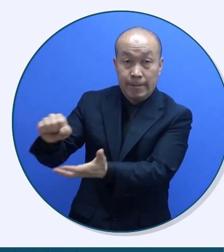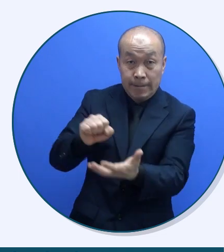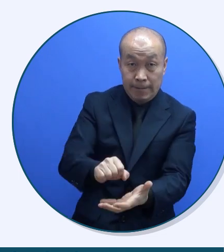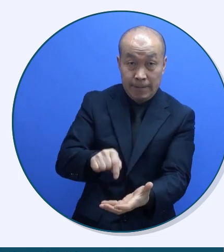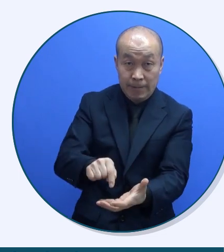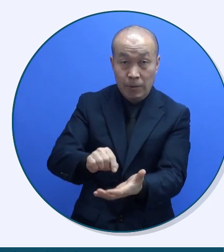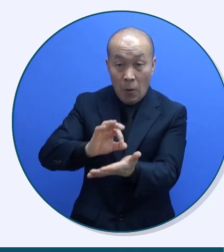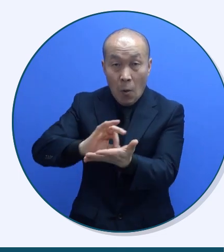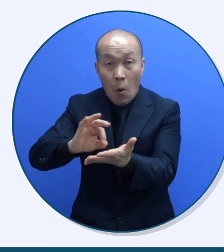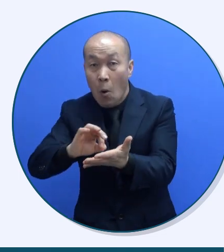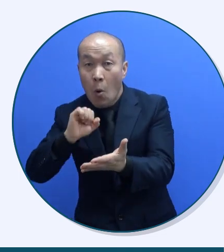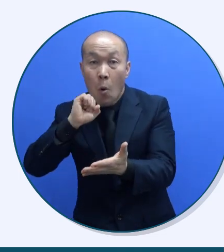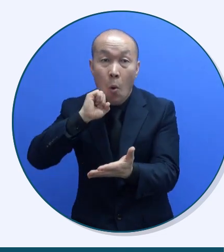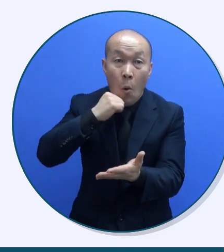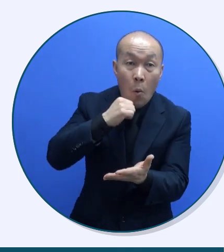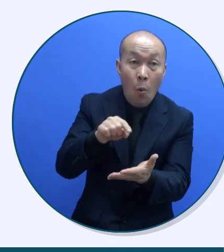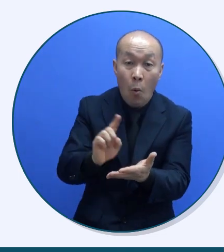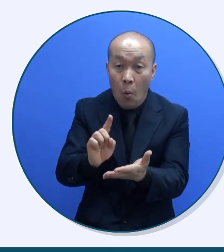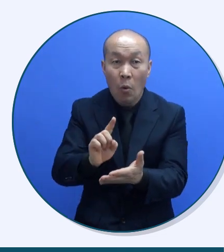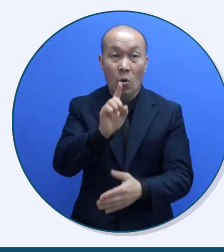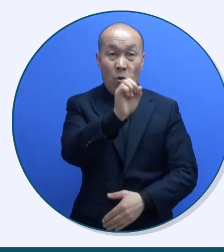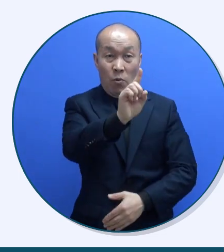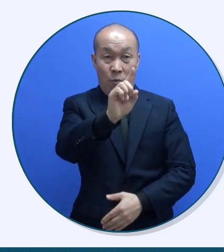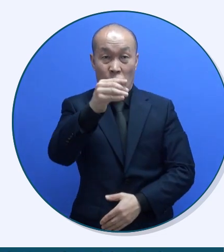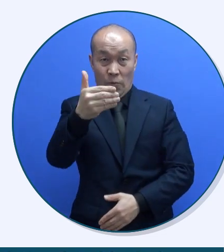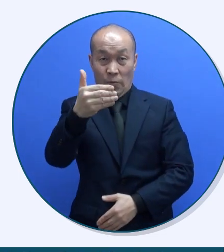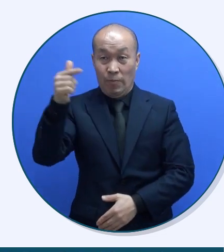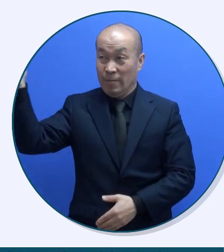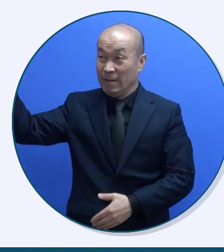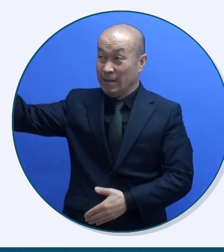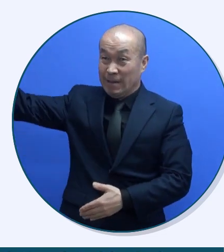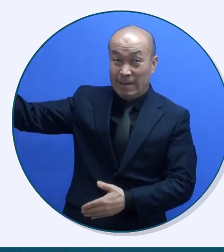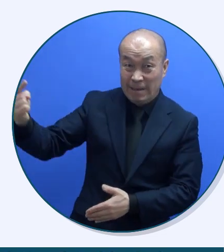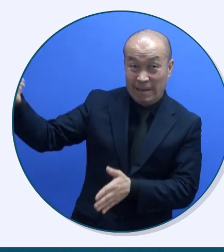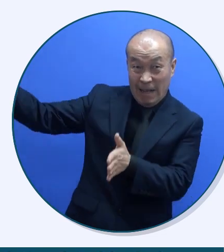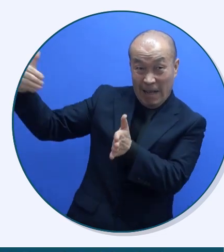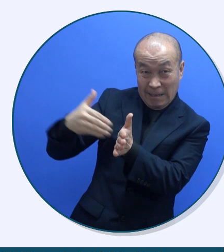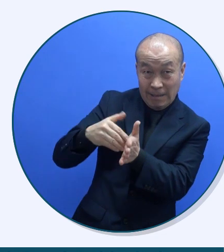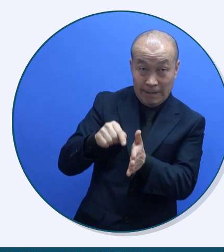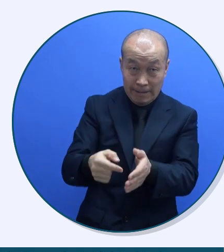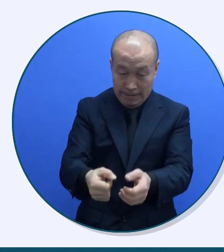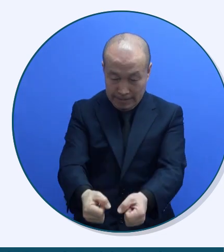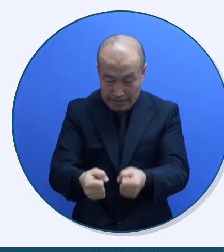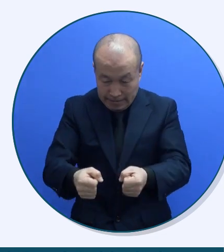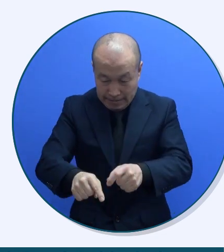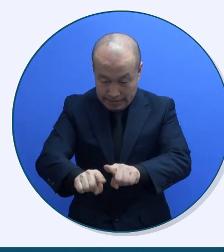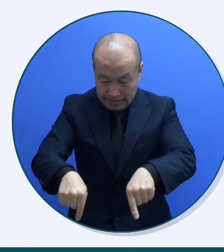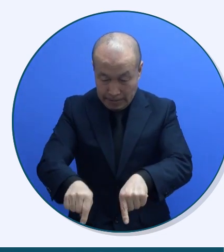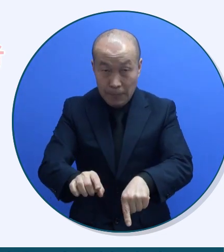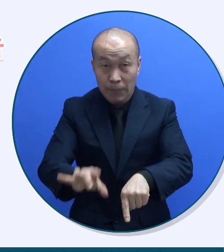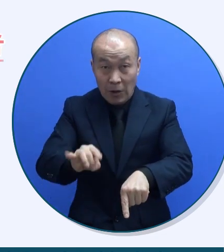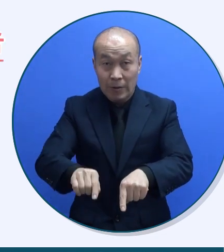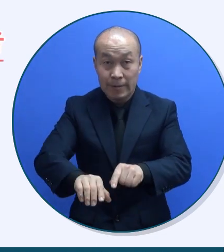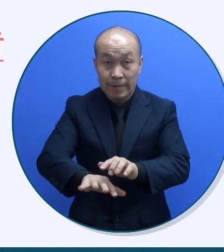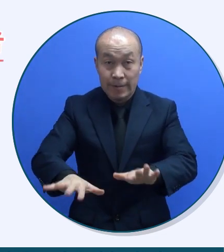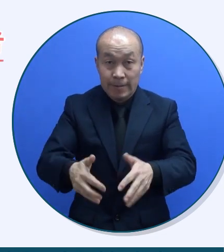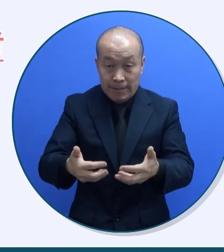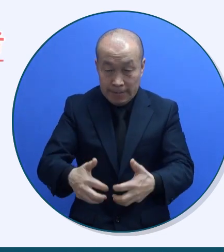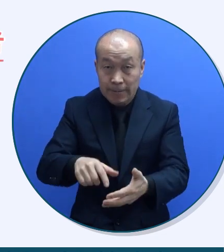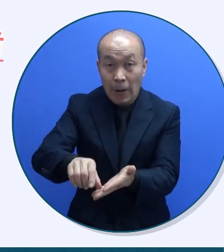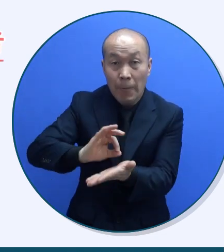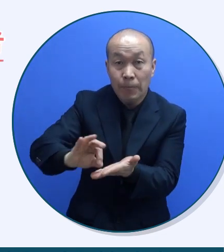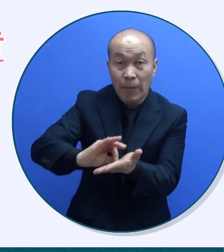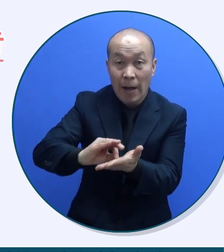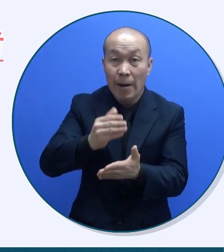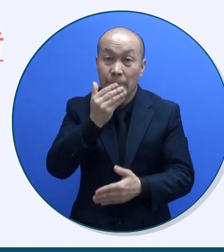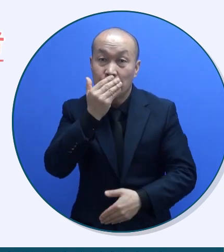절대 멈추지 않고 119 대원이 도착하거나 자동심장 충격기를 사용할 수 있는 사람이 도착할 때까지 가슴 압박을